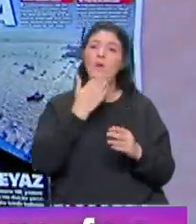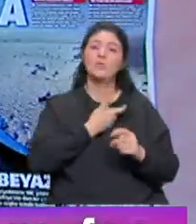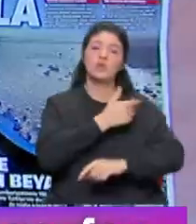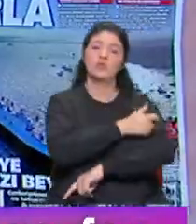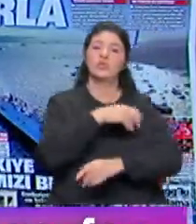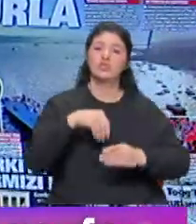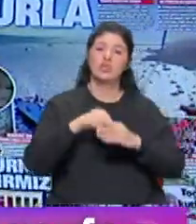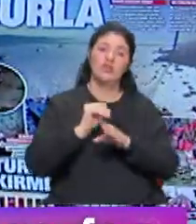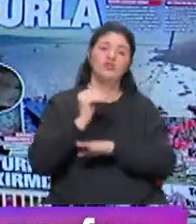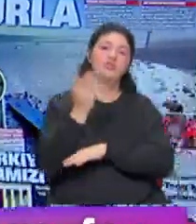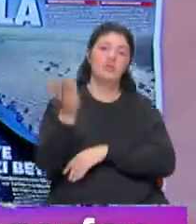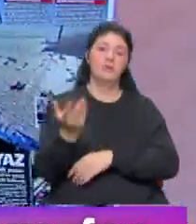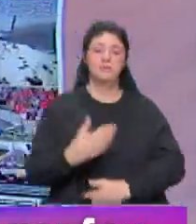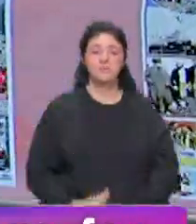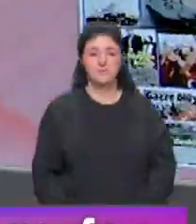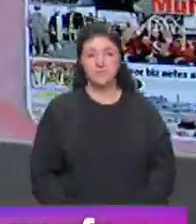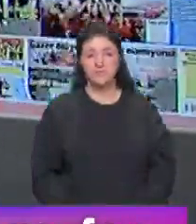öğrenci yurdunda yaşayacak.